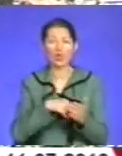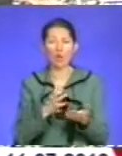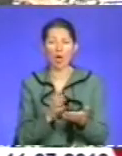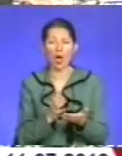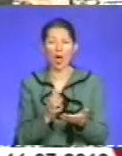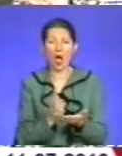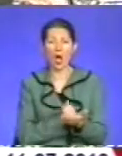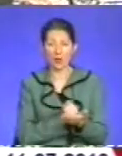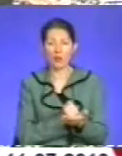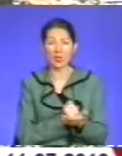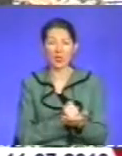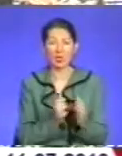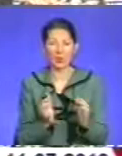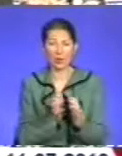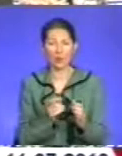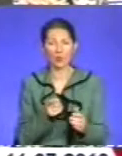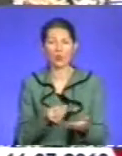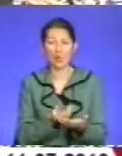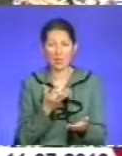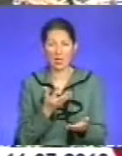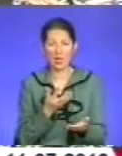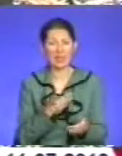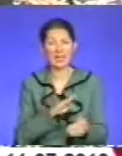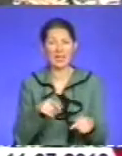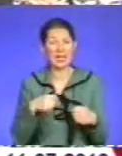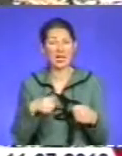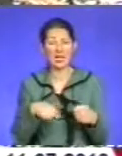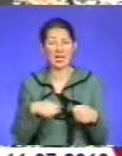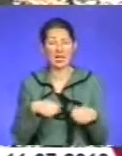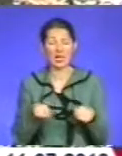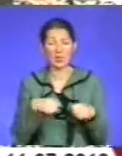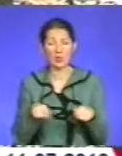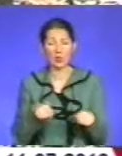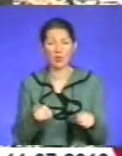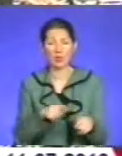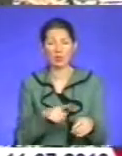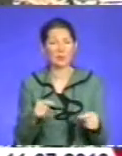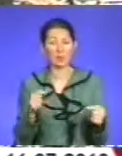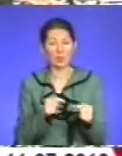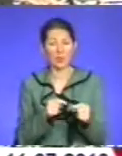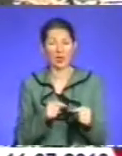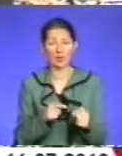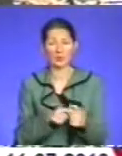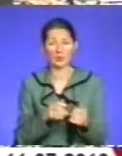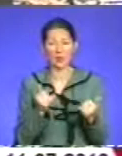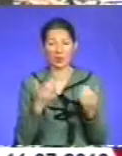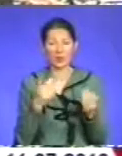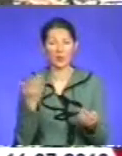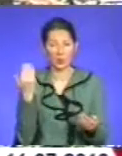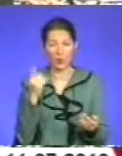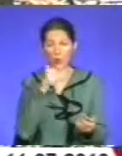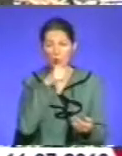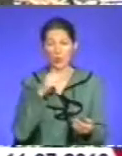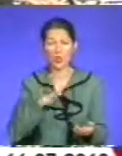цінова ситуація не сприяє реалізації на сьогоднішній день зернових культур. Ну, для порівняння, якщо в тому році було